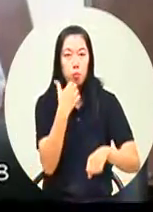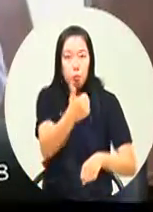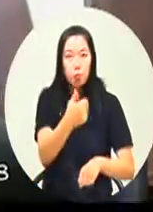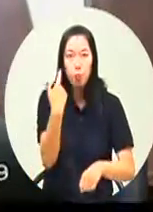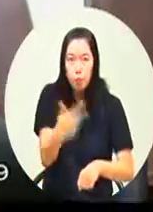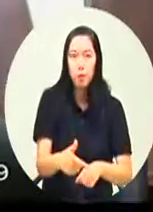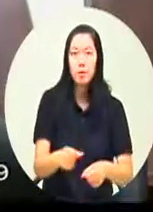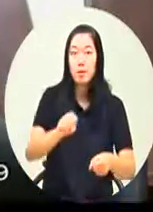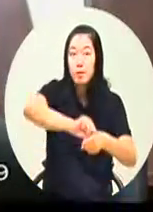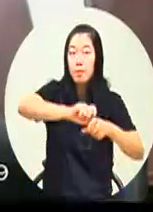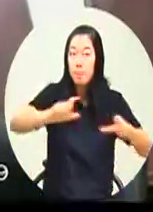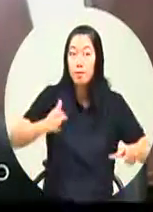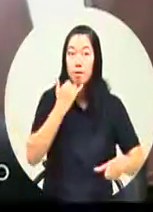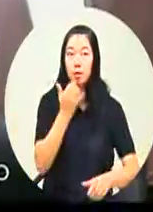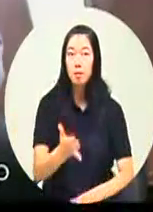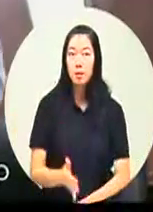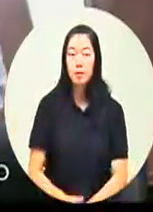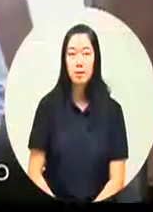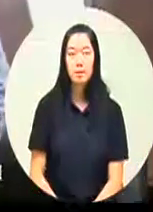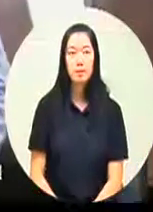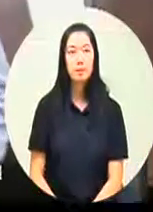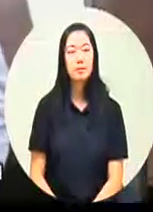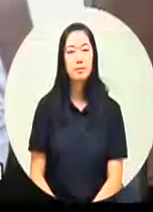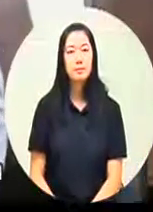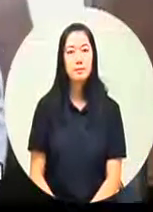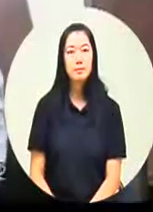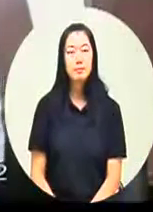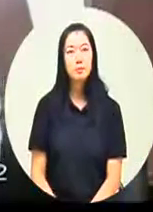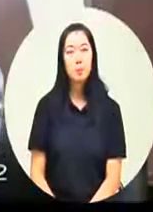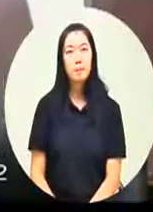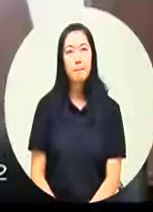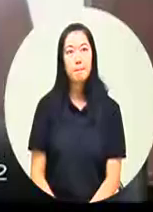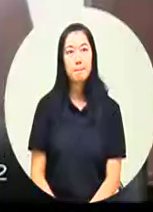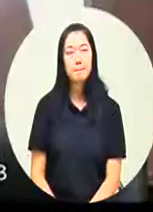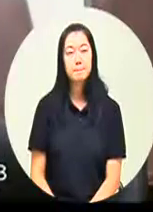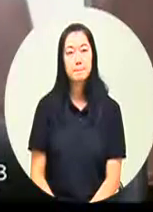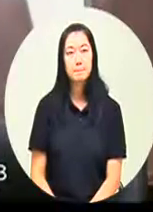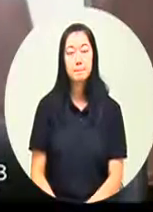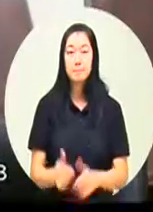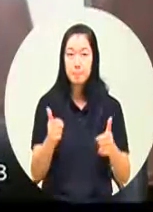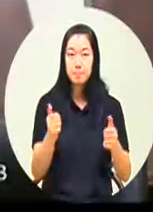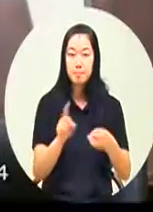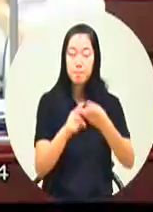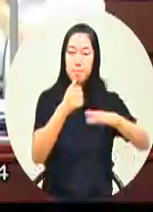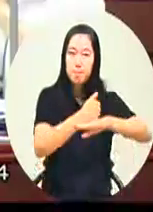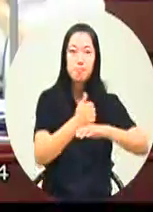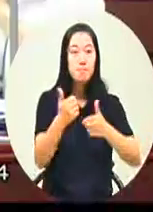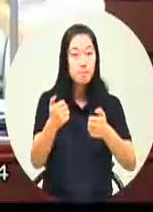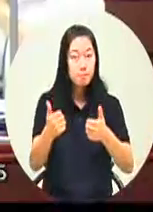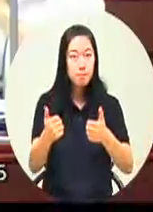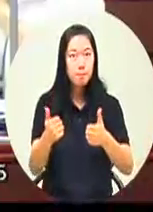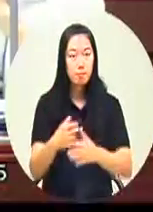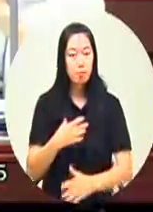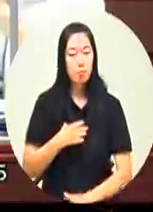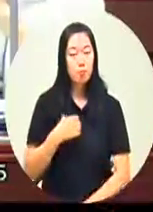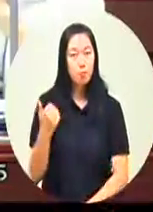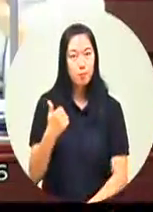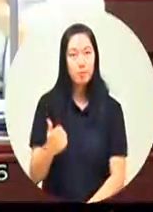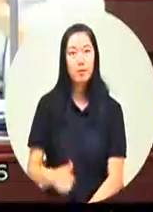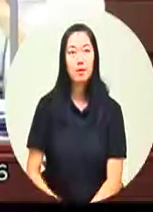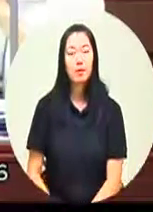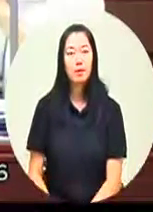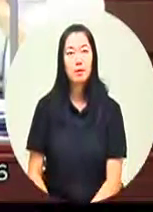可不可以请局长报告一下？ 来，交通局陈局长，请答复。 好，好，谢谢主席，还有谢谢吴议员的这